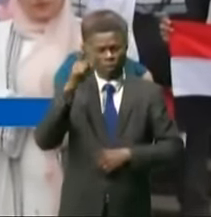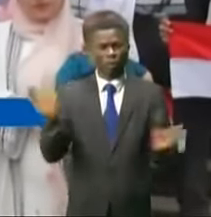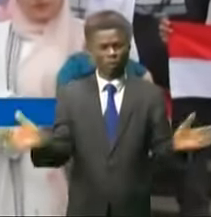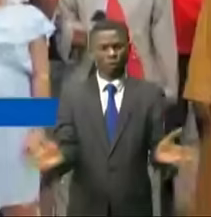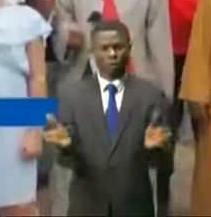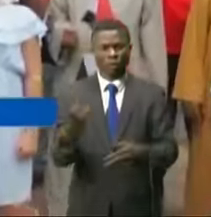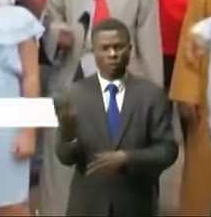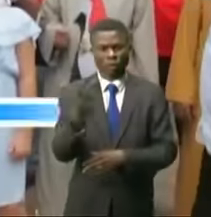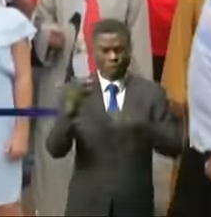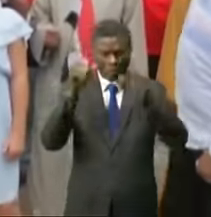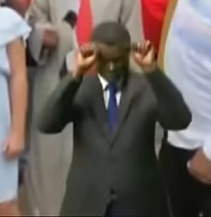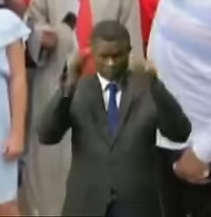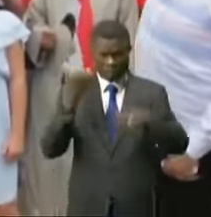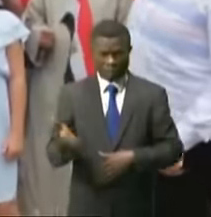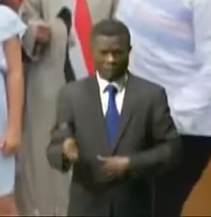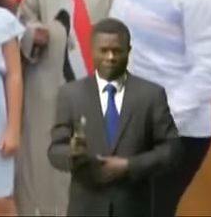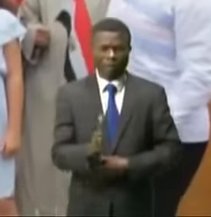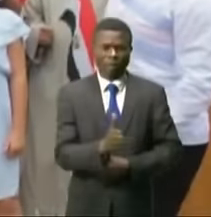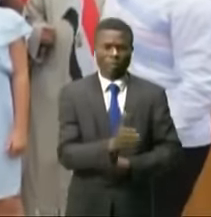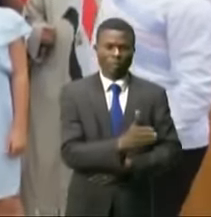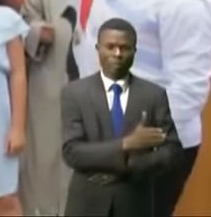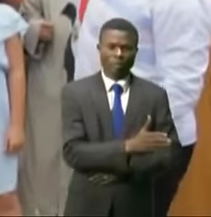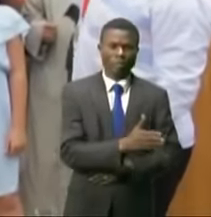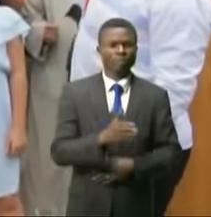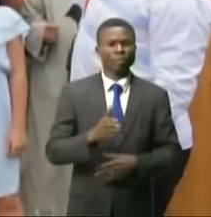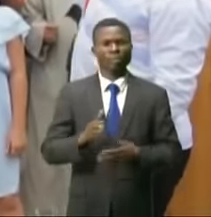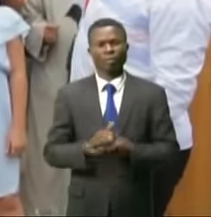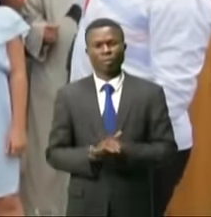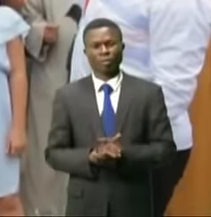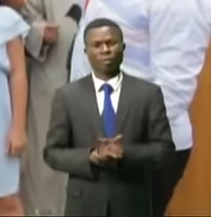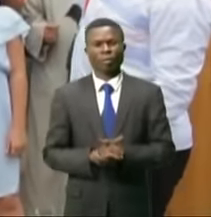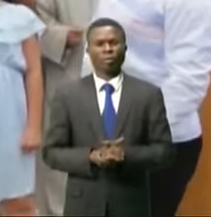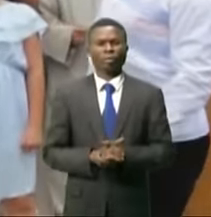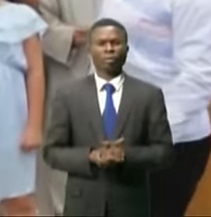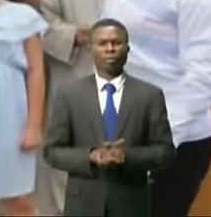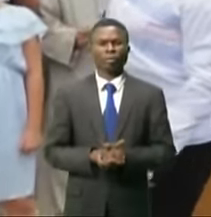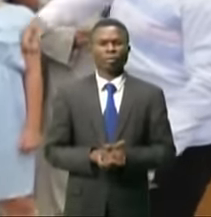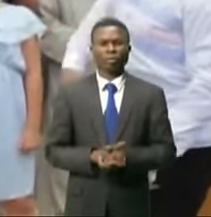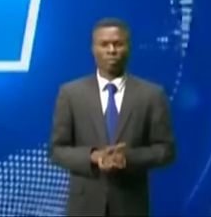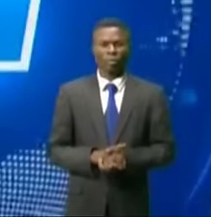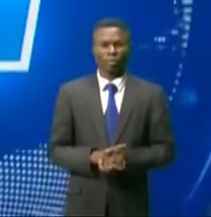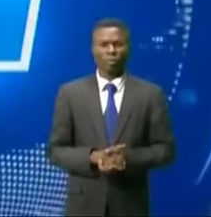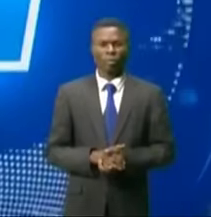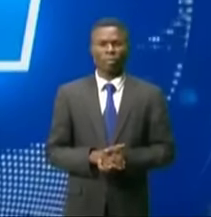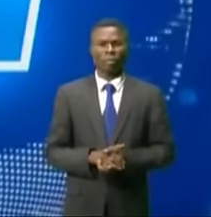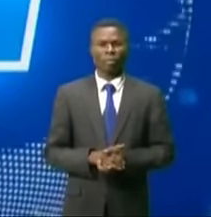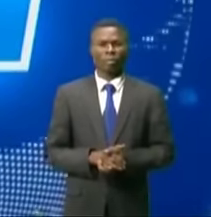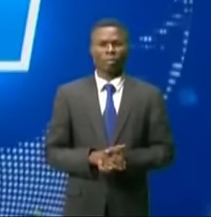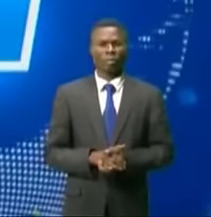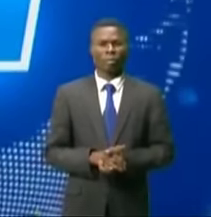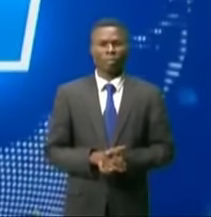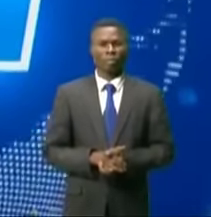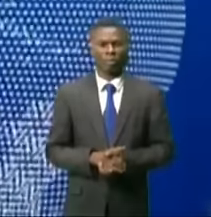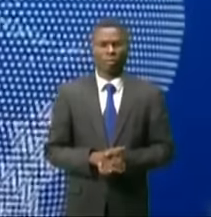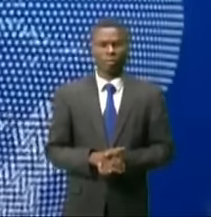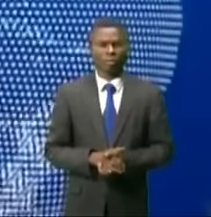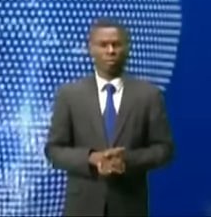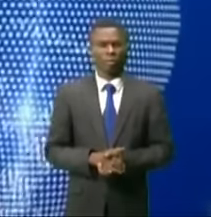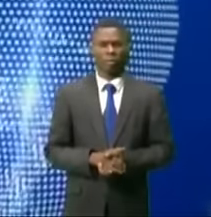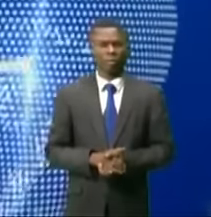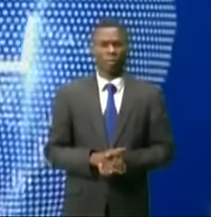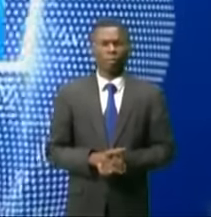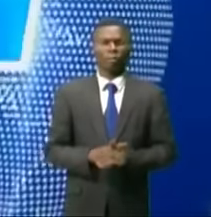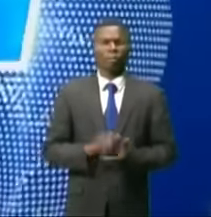encourager le candidat numéro 20, Félix Antoine Tshisekedi Tshilombo, pour sa réélection. Un nouveau